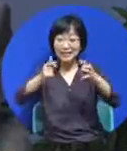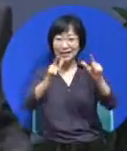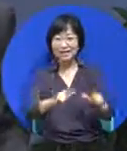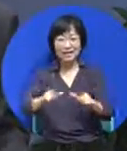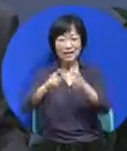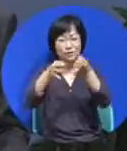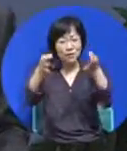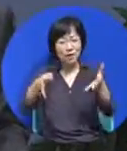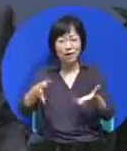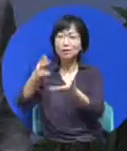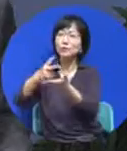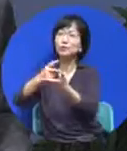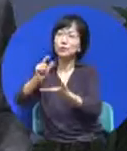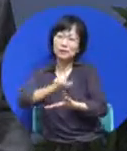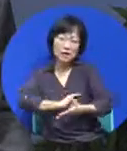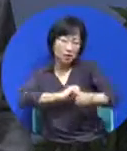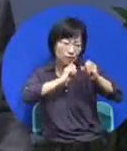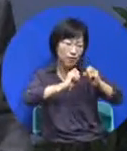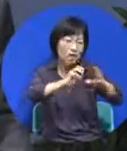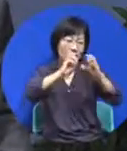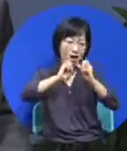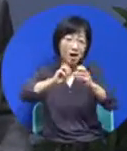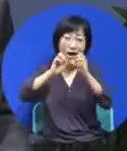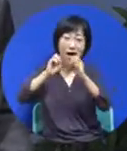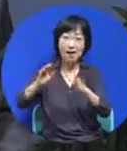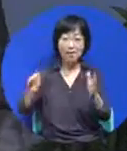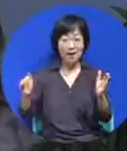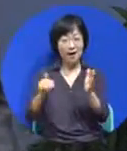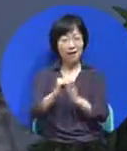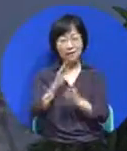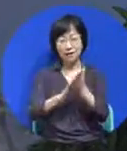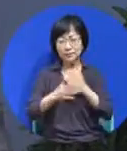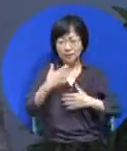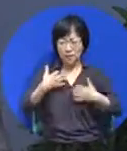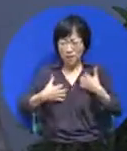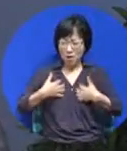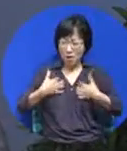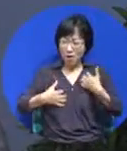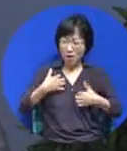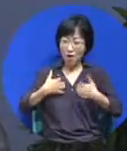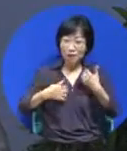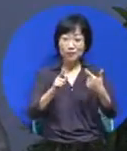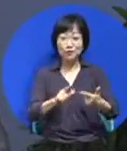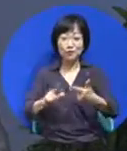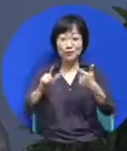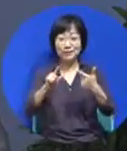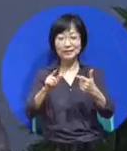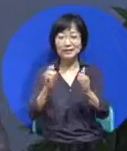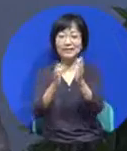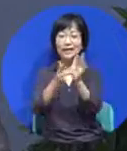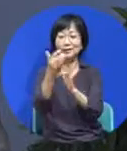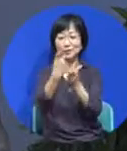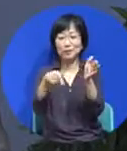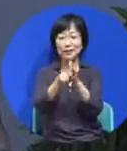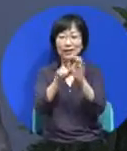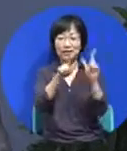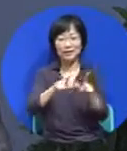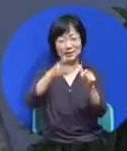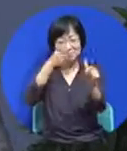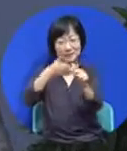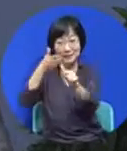이름 전파하면서 무한한 복락 누리는 예수를 위해 삽시다. 이렇게 나오더라고요. And the second verse says, while we live in this earth, we